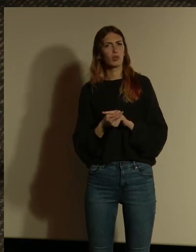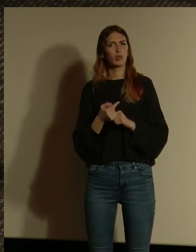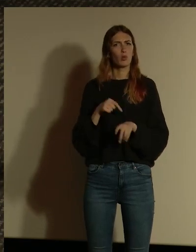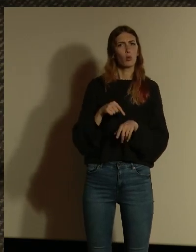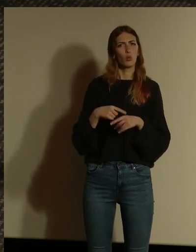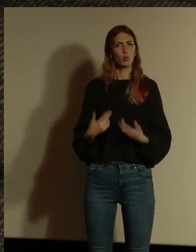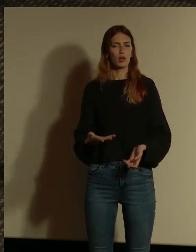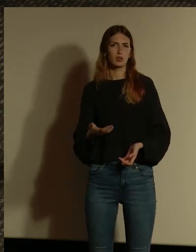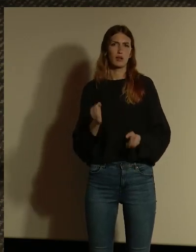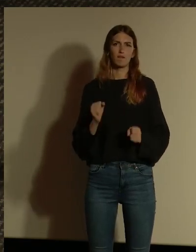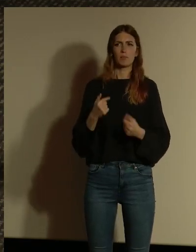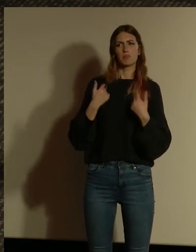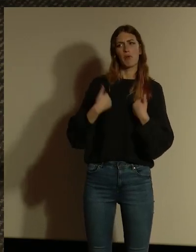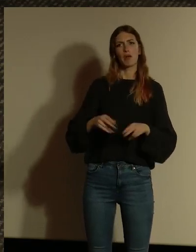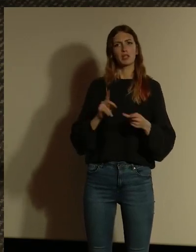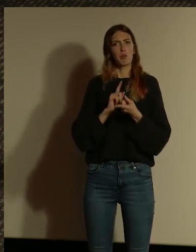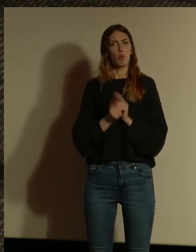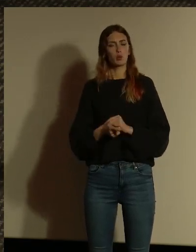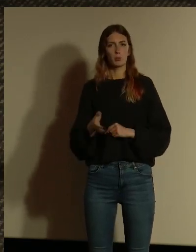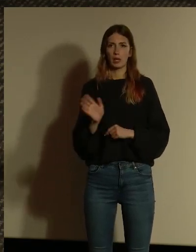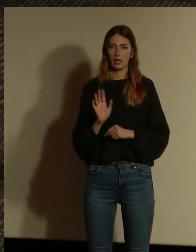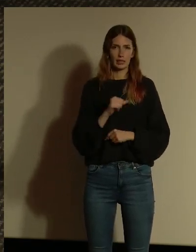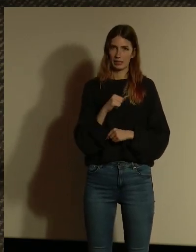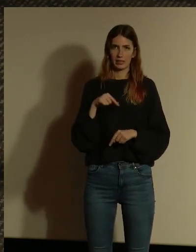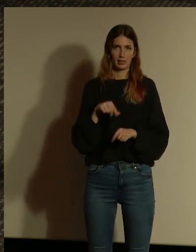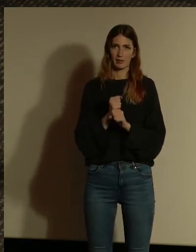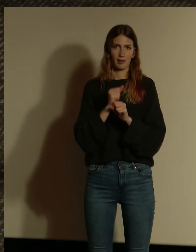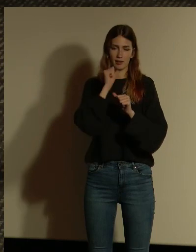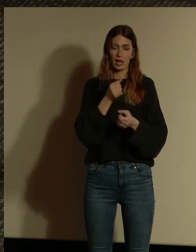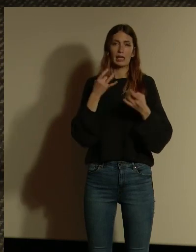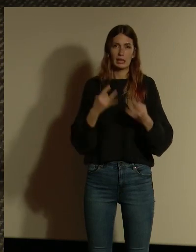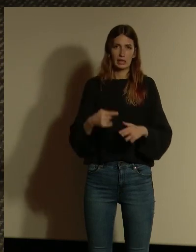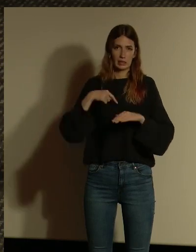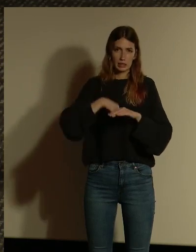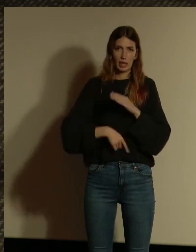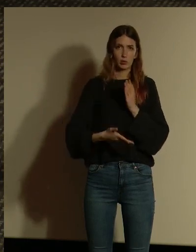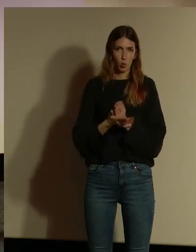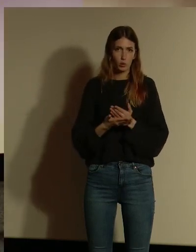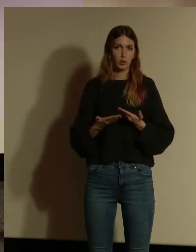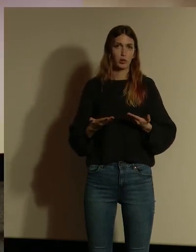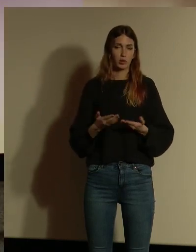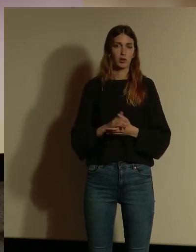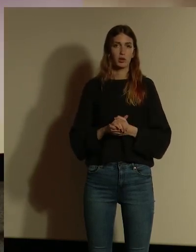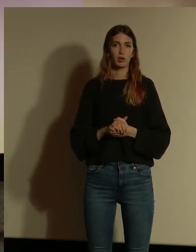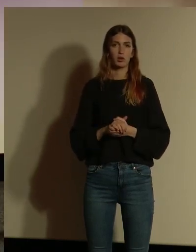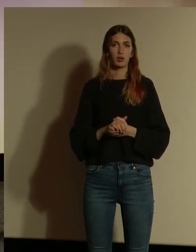ennast tunnen või seda, kes ma olen. Seda me ise teha ei saa, see lihtsalt meil on. Nii